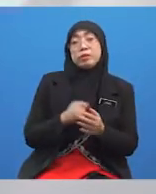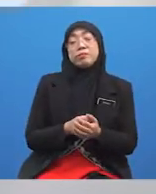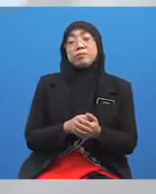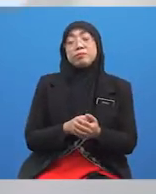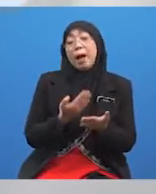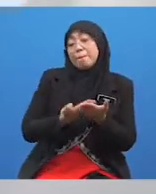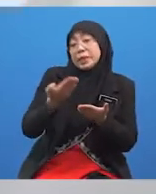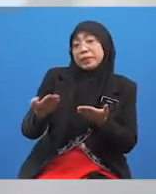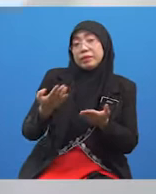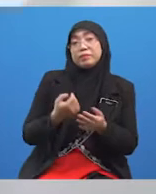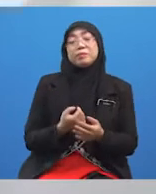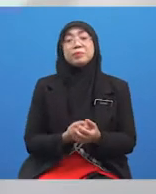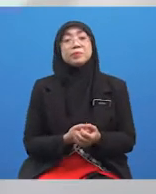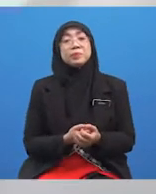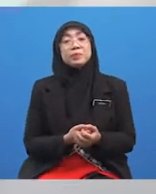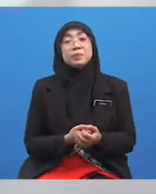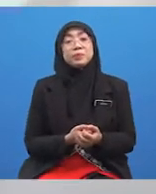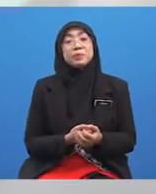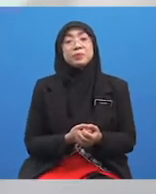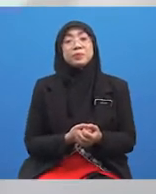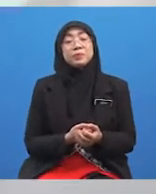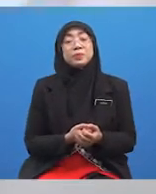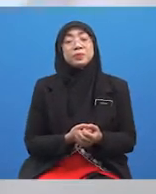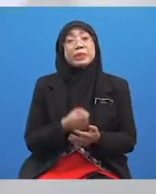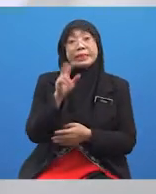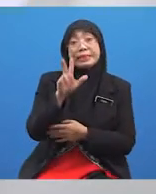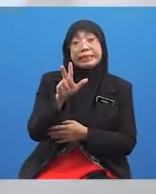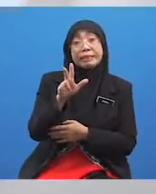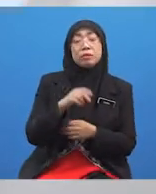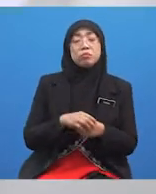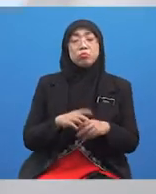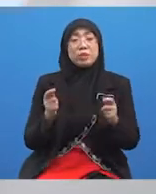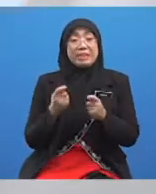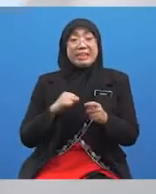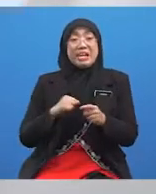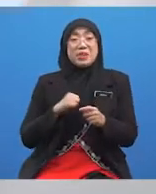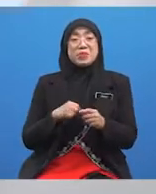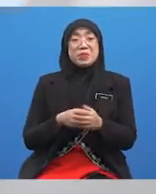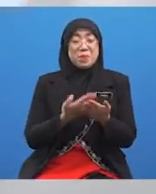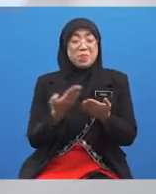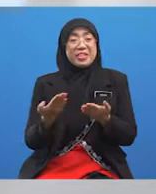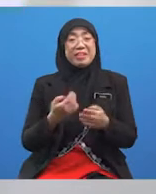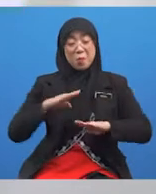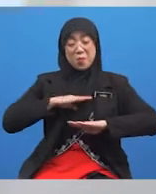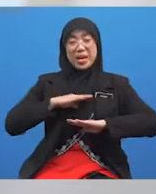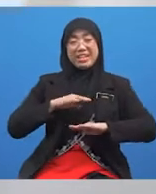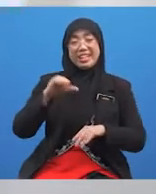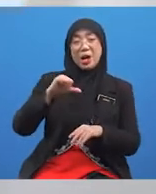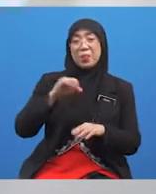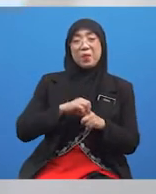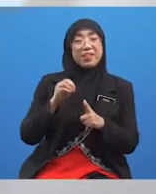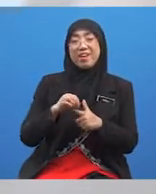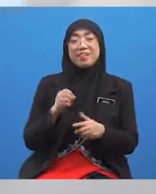membeli produk berdasarkan penilaian telah dibuat. Fakta 3, gelagat selepas pembelian. Huraian,